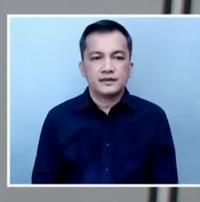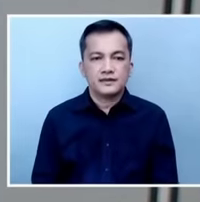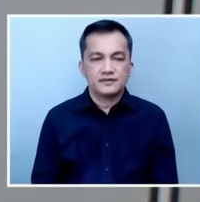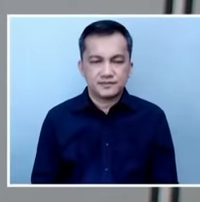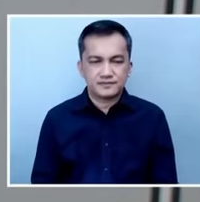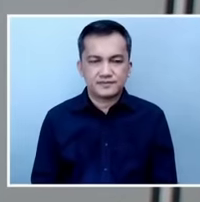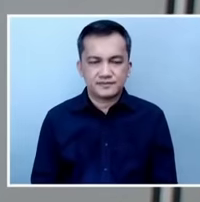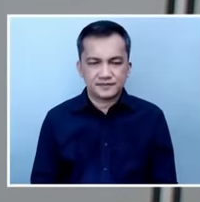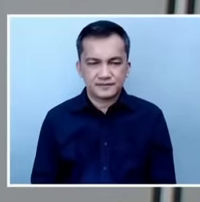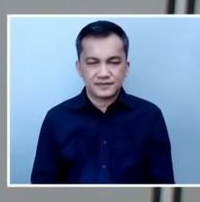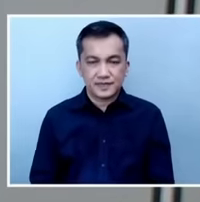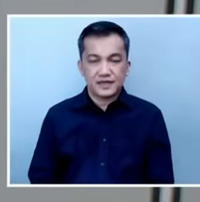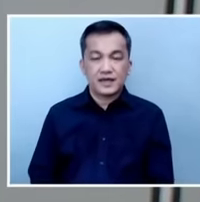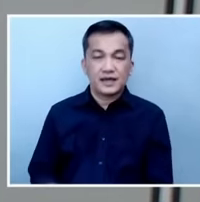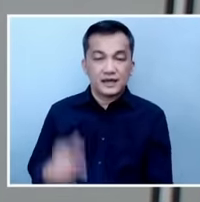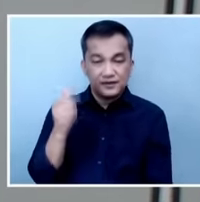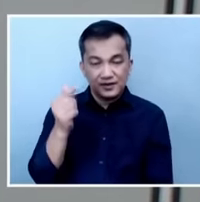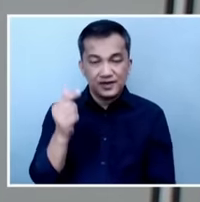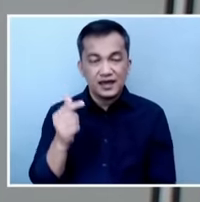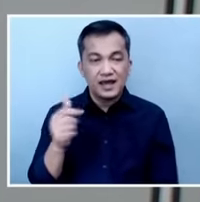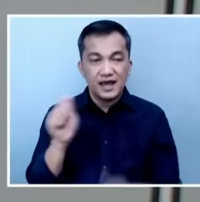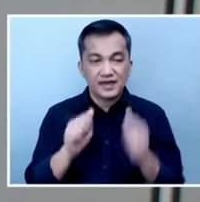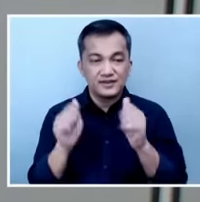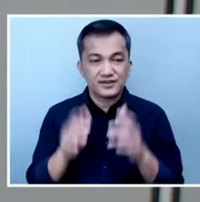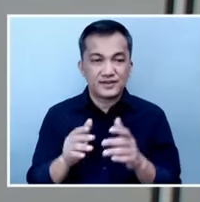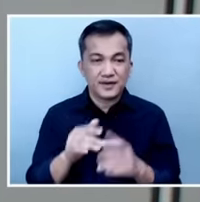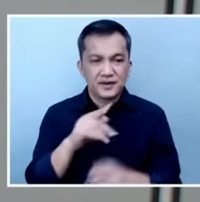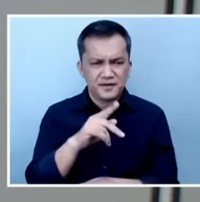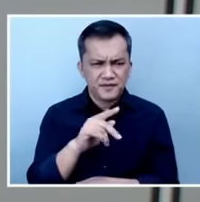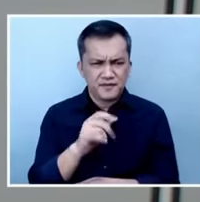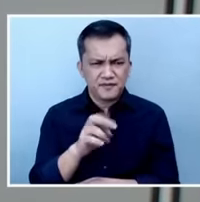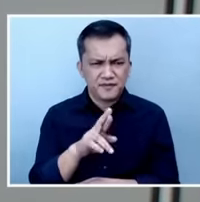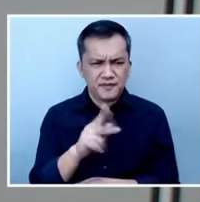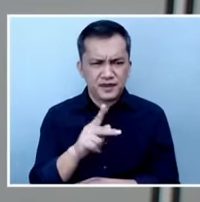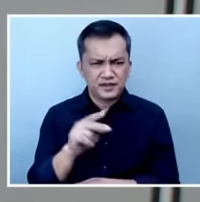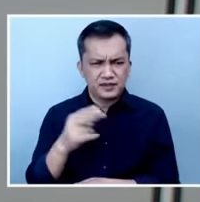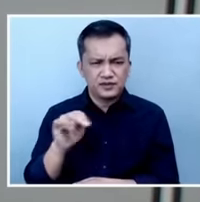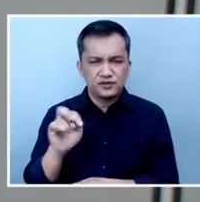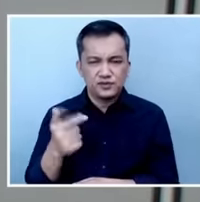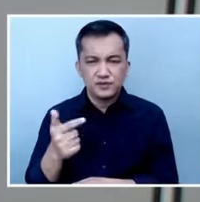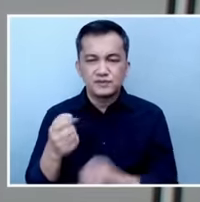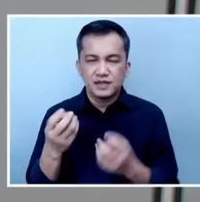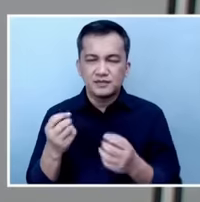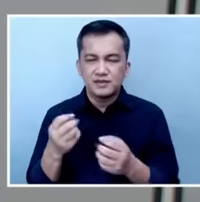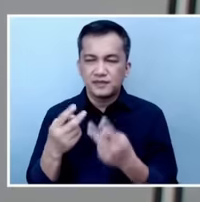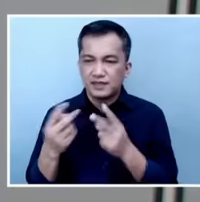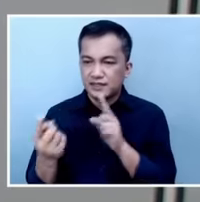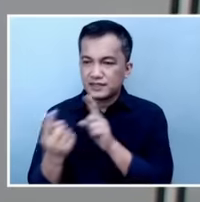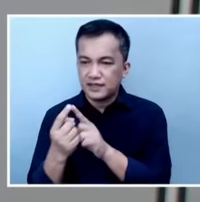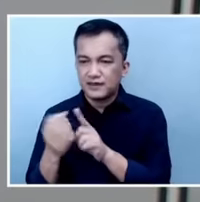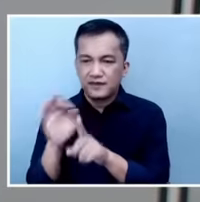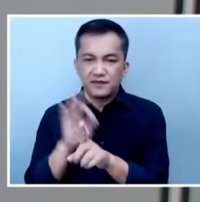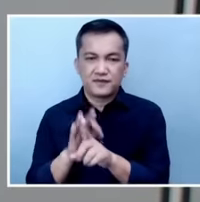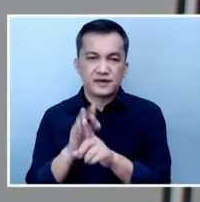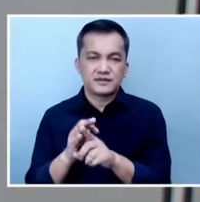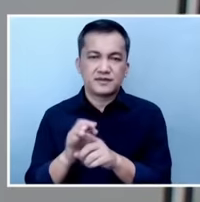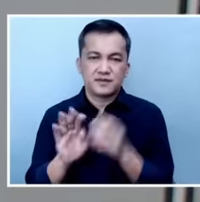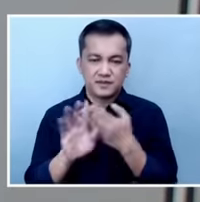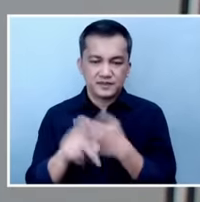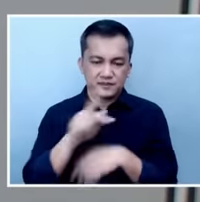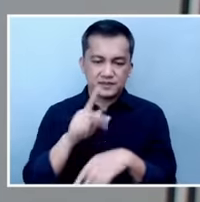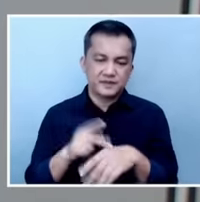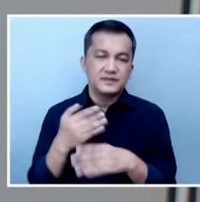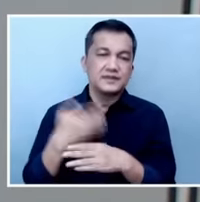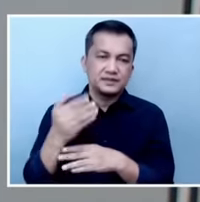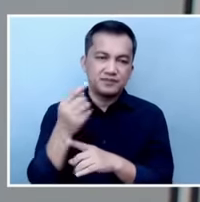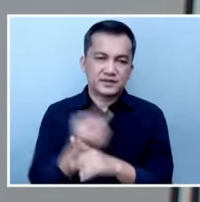Umaasa si South Korean star Park Yong-sik na marami siyang makikitang fans sa kanyang pagbabalik sa Pilipinas sa susunod na buwan.